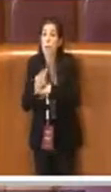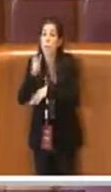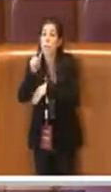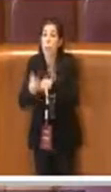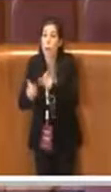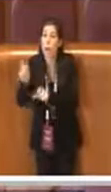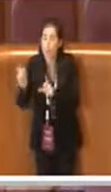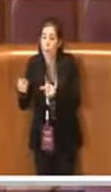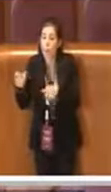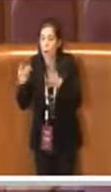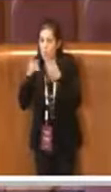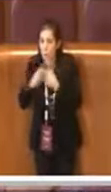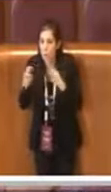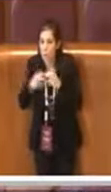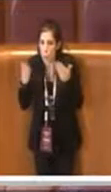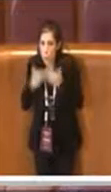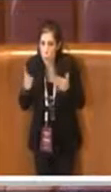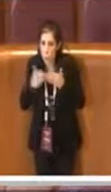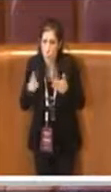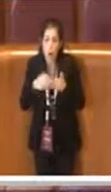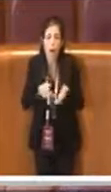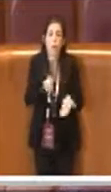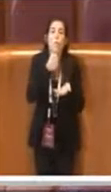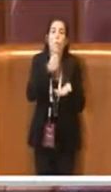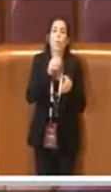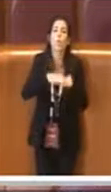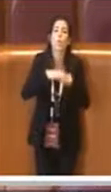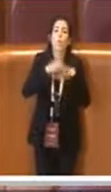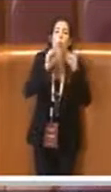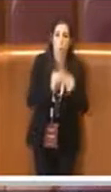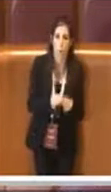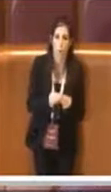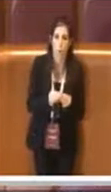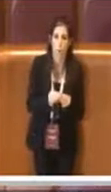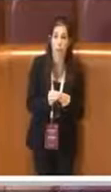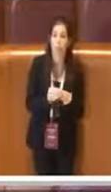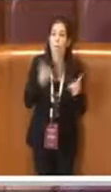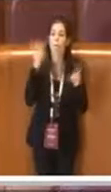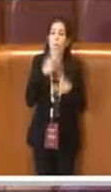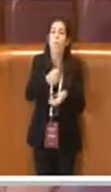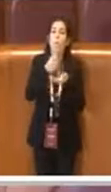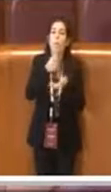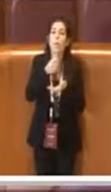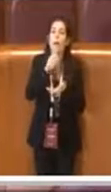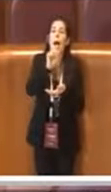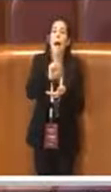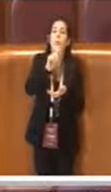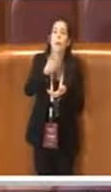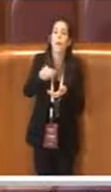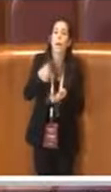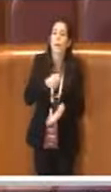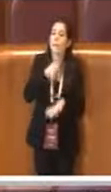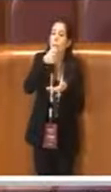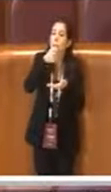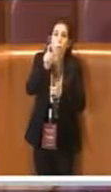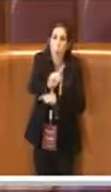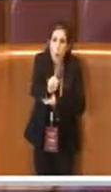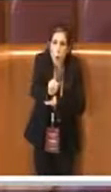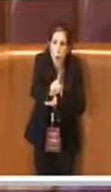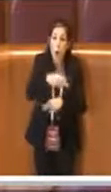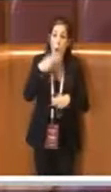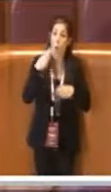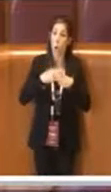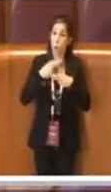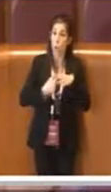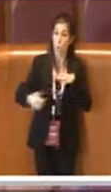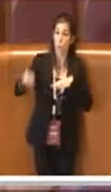di questi fondi e come dovessero essere usati, perché ripeto non sono fondi delle AGS, sono fondi di Roma Capitale affidati alle